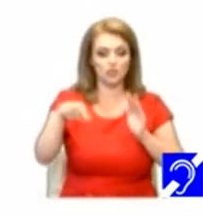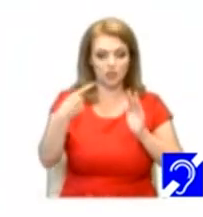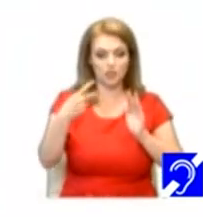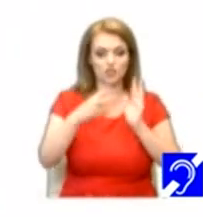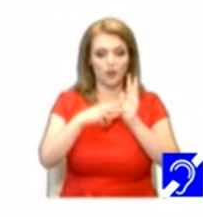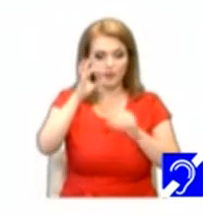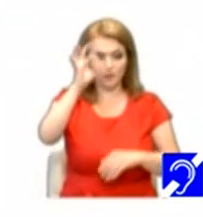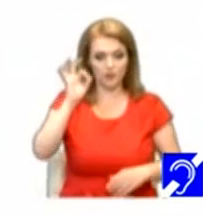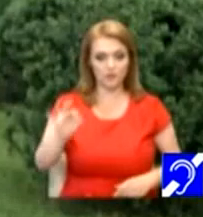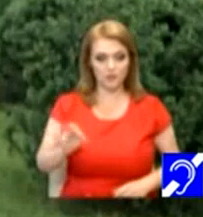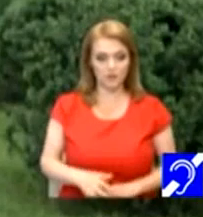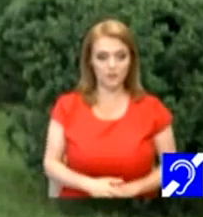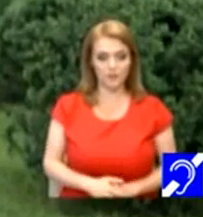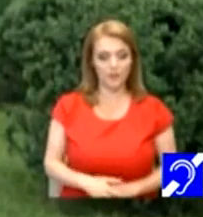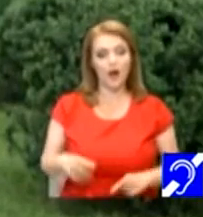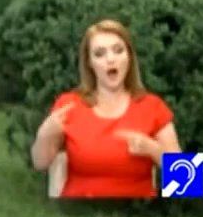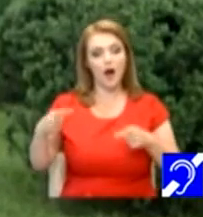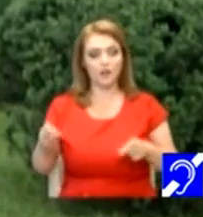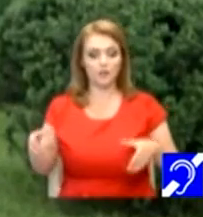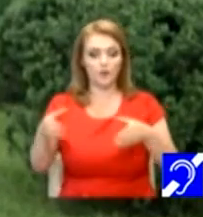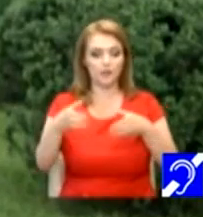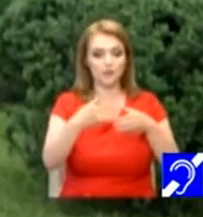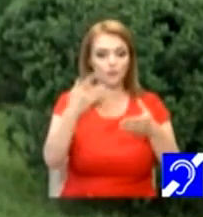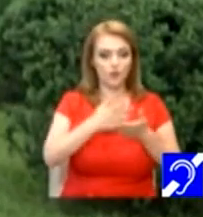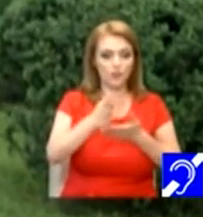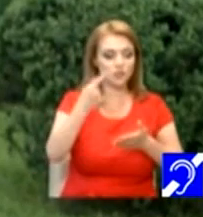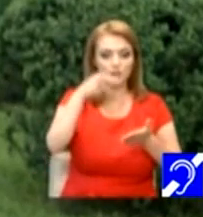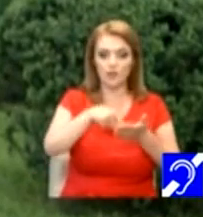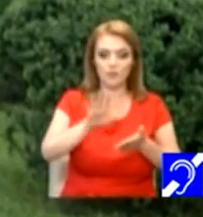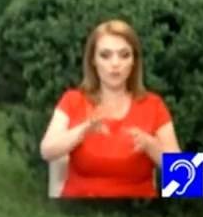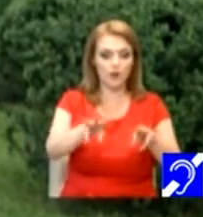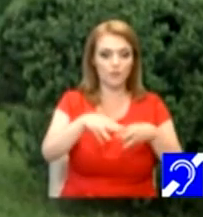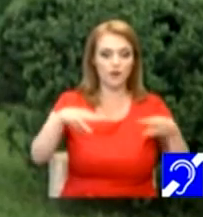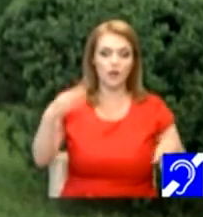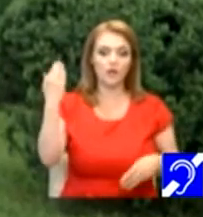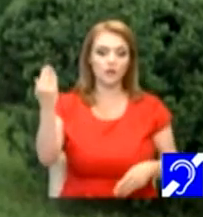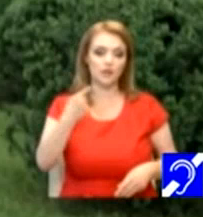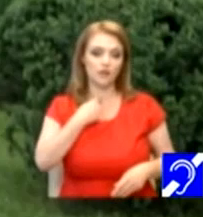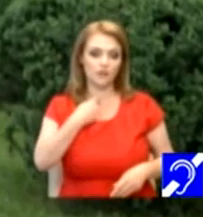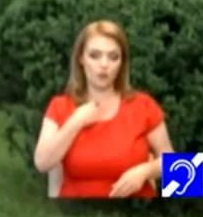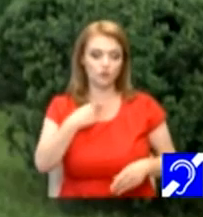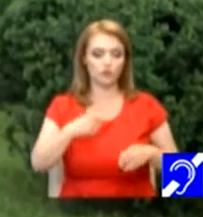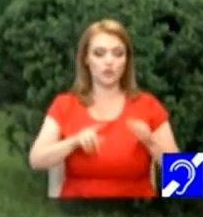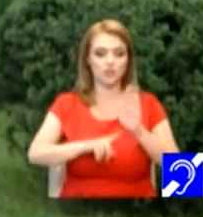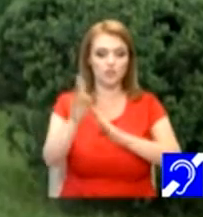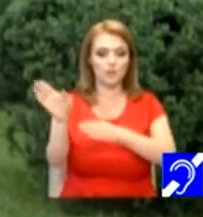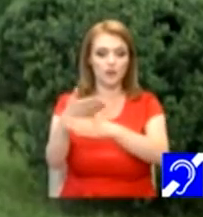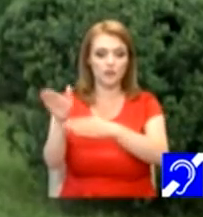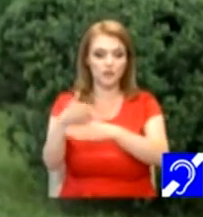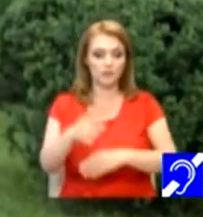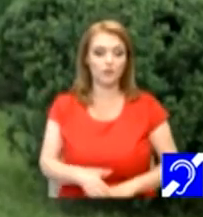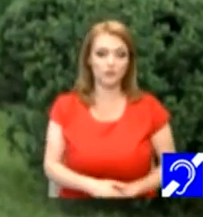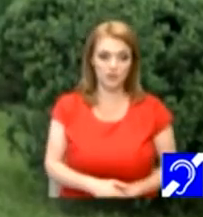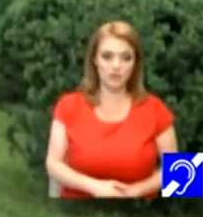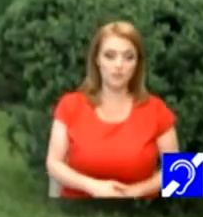5,74%. Restul entităților politice nu au trecut pragul electoral, iar voturile lor se vor redistribui. Mandatele de deputați